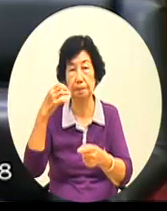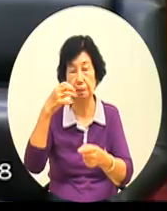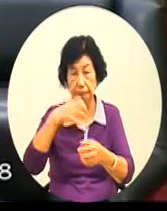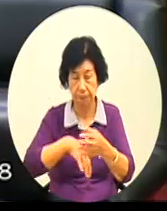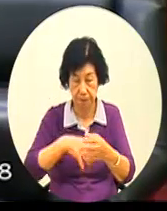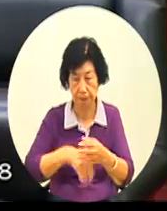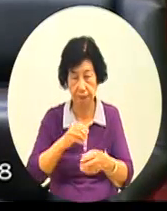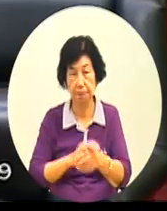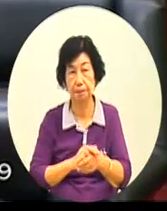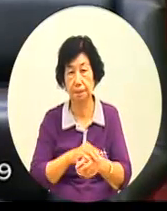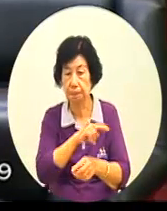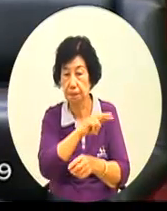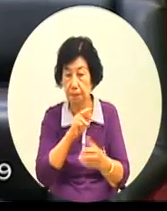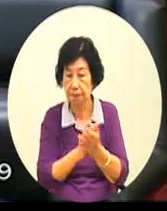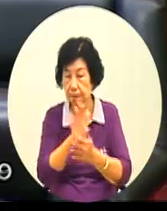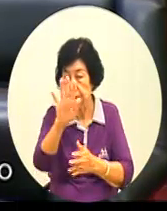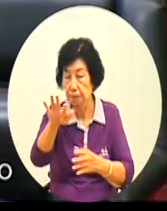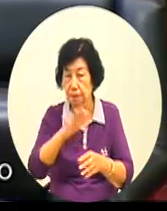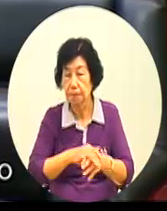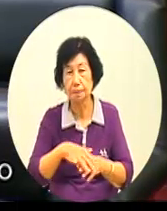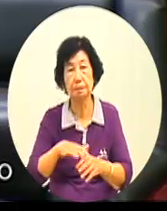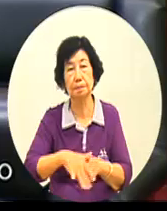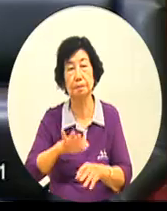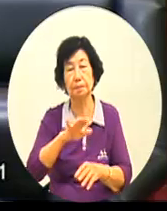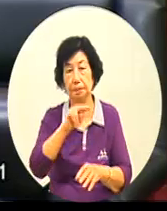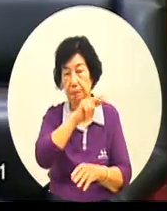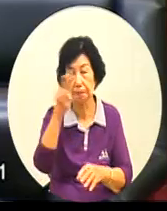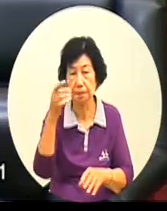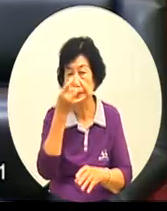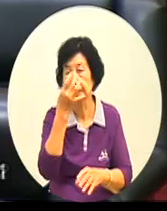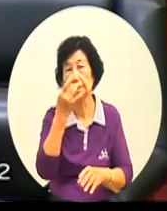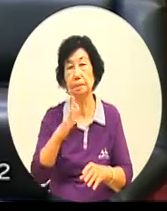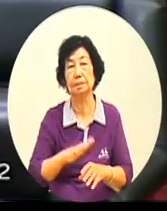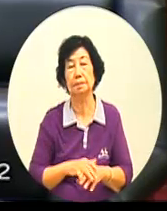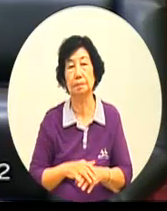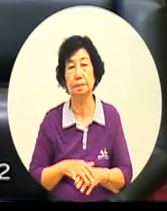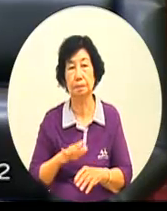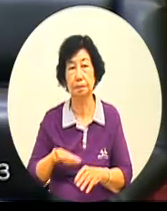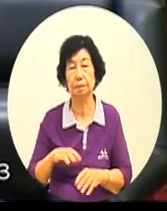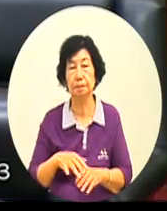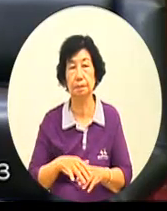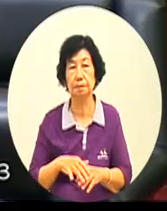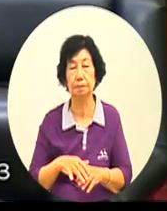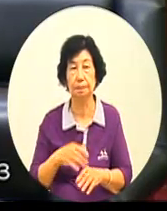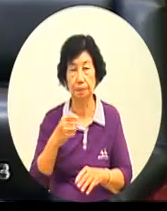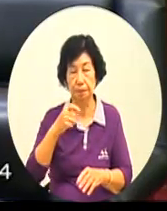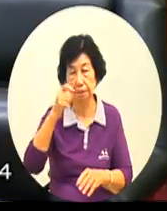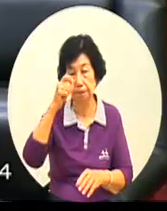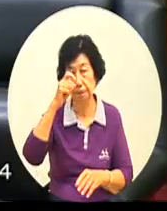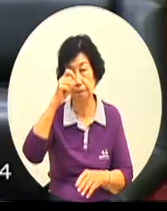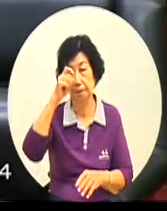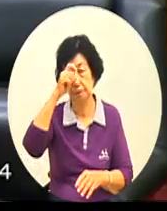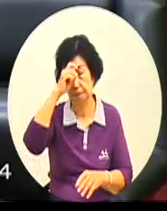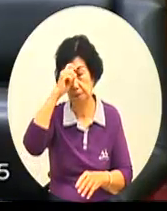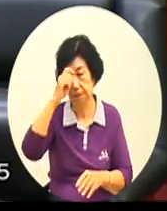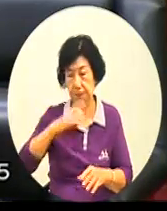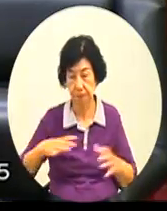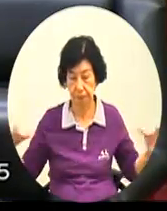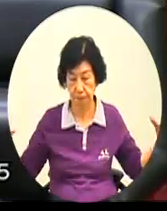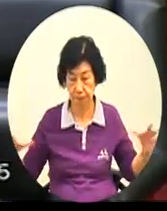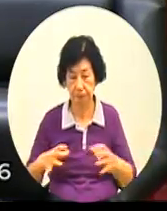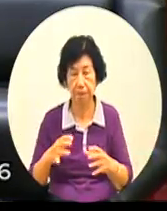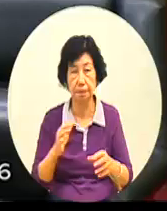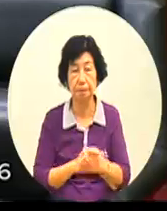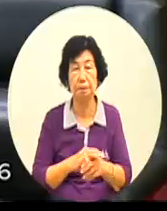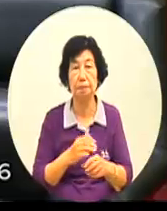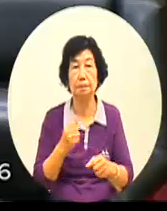未来，然后呢经费分配不均呢，这个不是我们所乐见的。希望大家一起努力，让我们的百